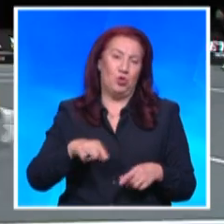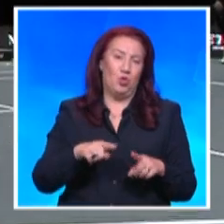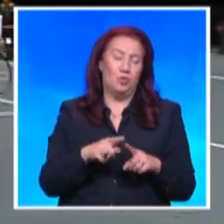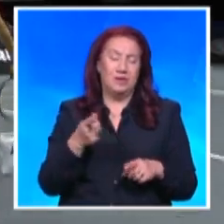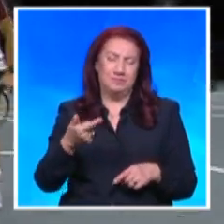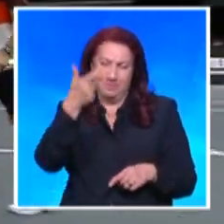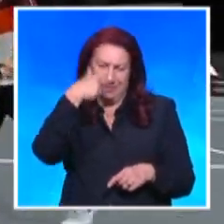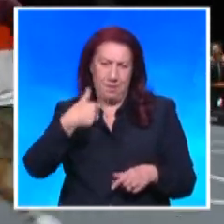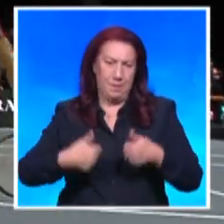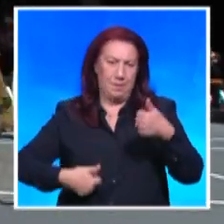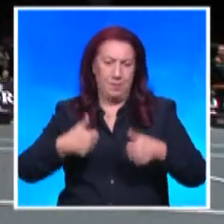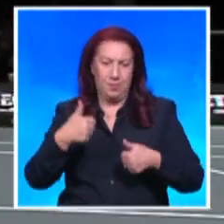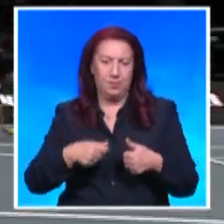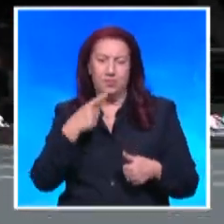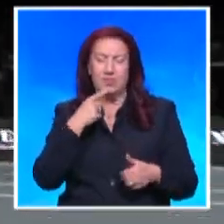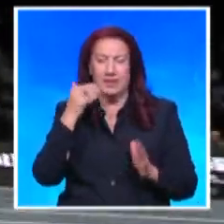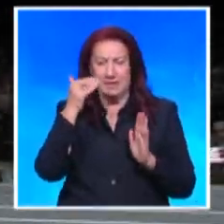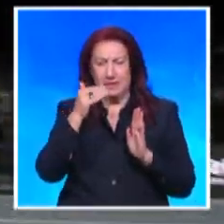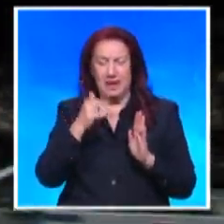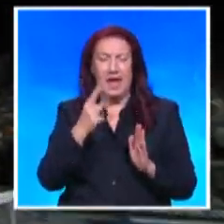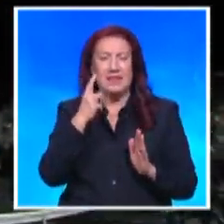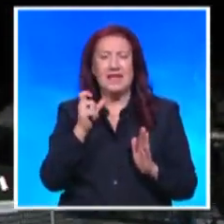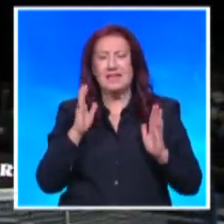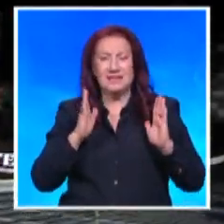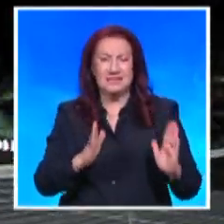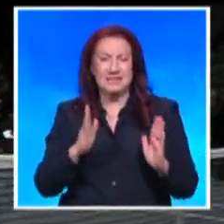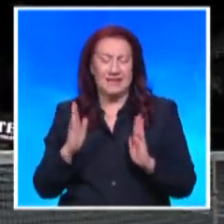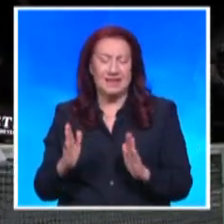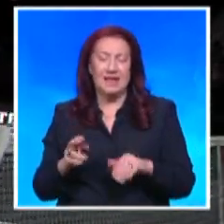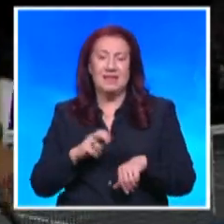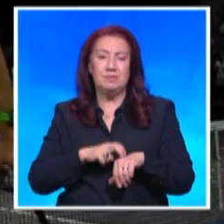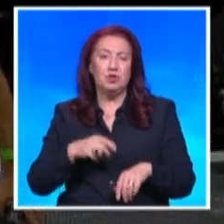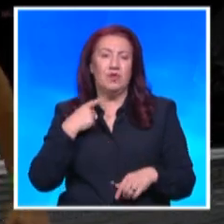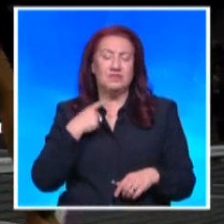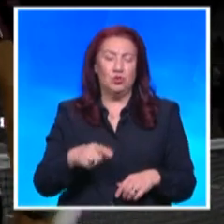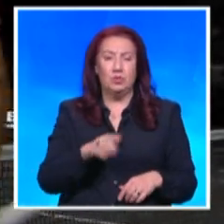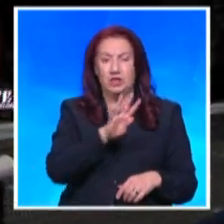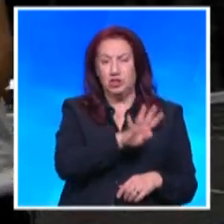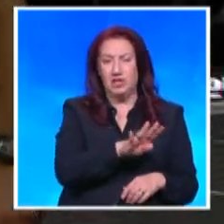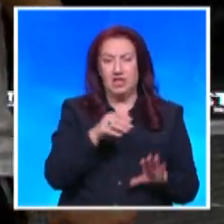е с нестандартни правила, с мачове от по един сет, Димитров загуби с 4-6 от Руд.